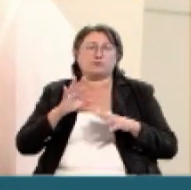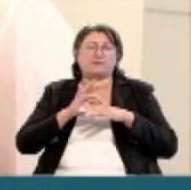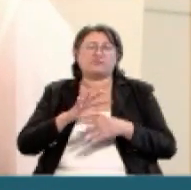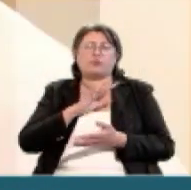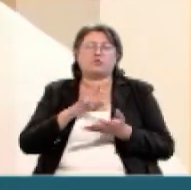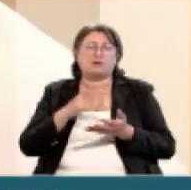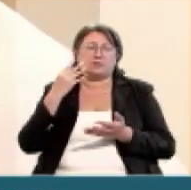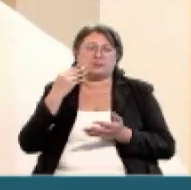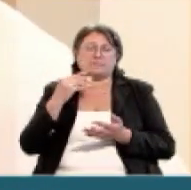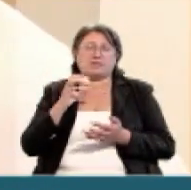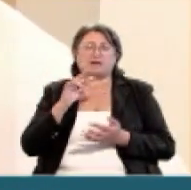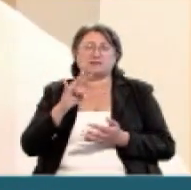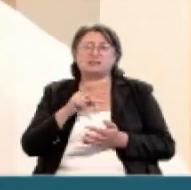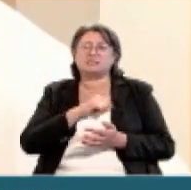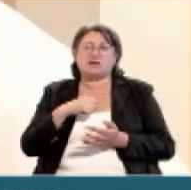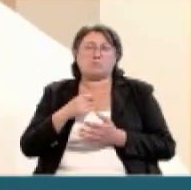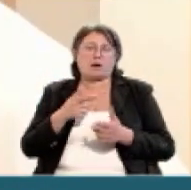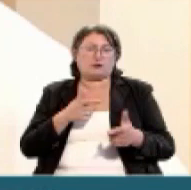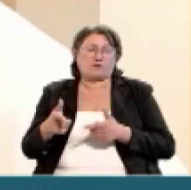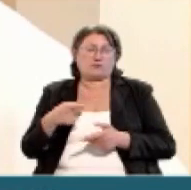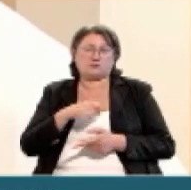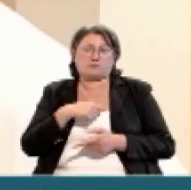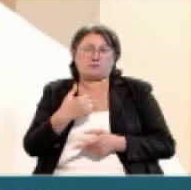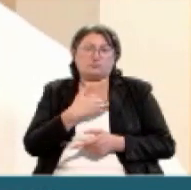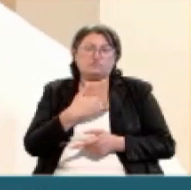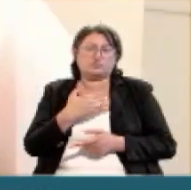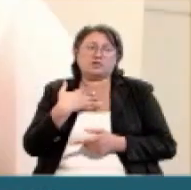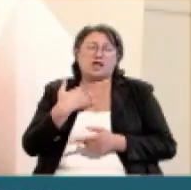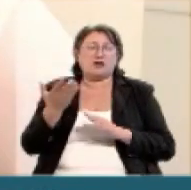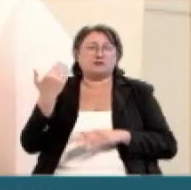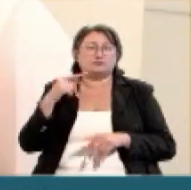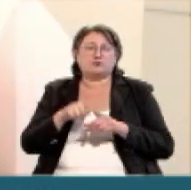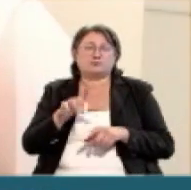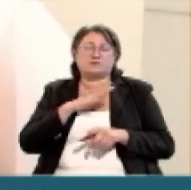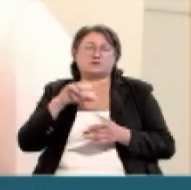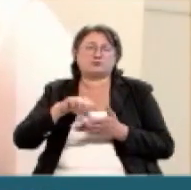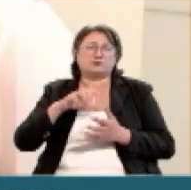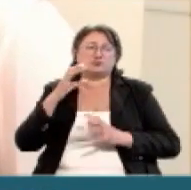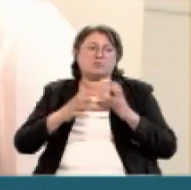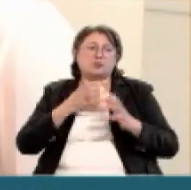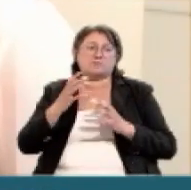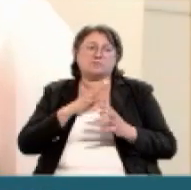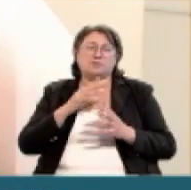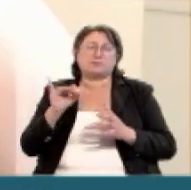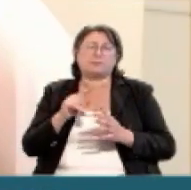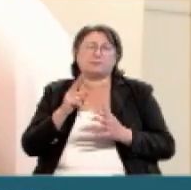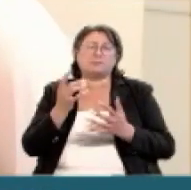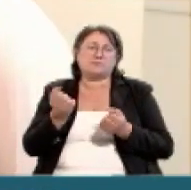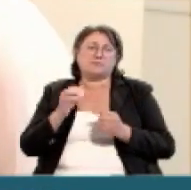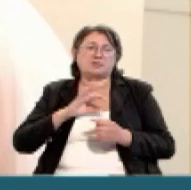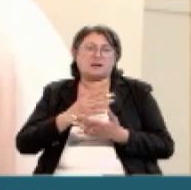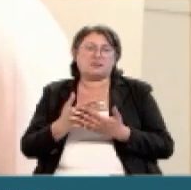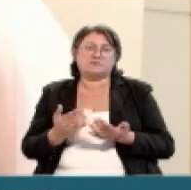қаласында өтетін болады. Арсенді жарыстардың барлығына өзім дайындайым. Кезінде мен де түрлі чемпионаттарға қатысып, жүлделі орындарға